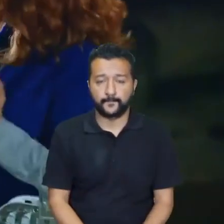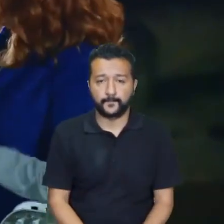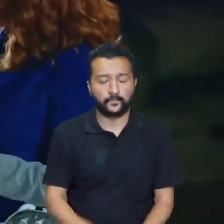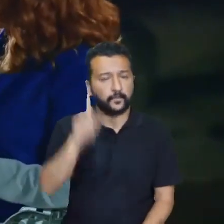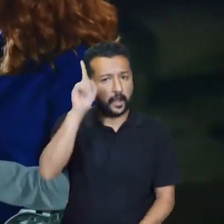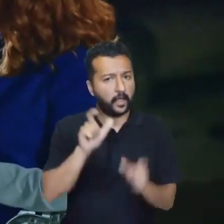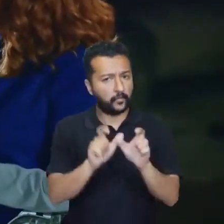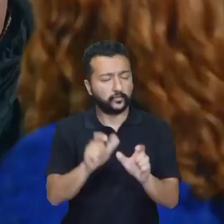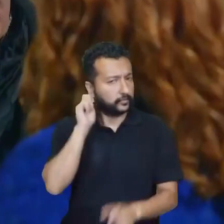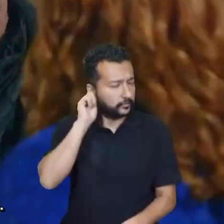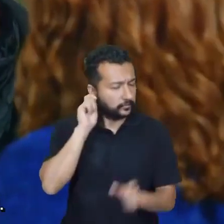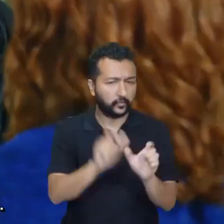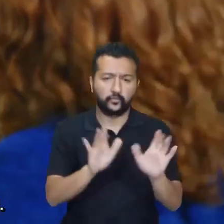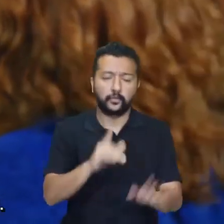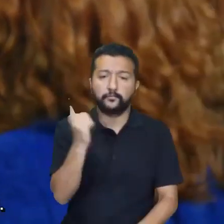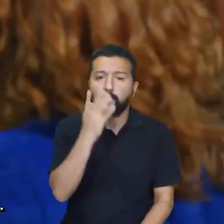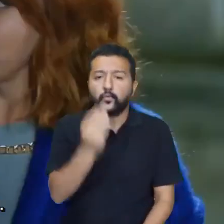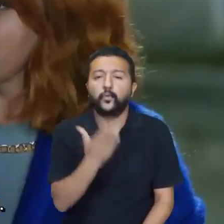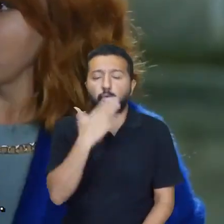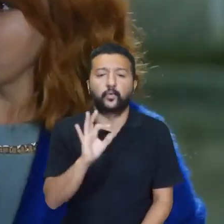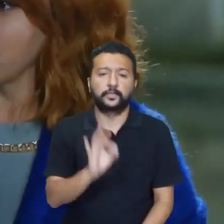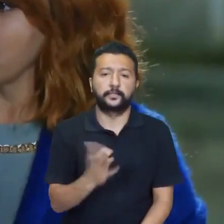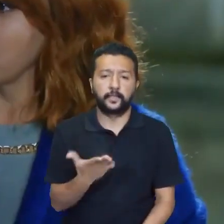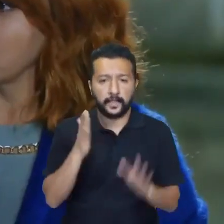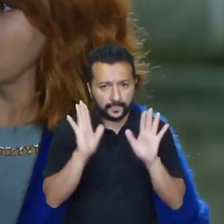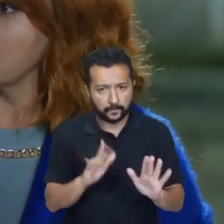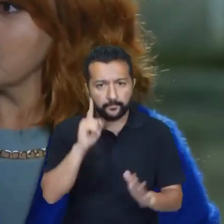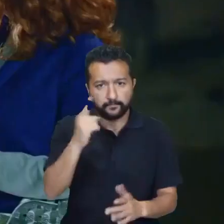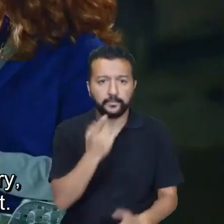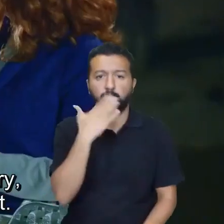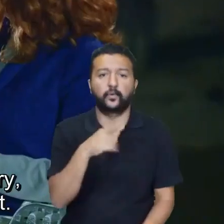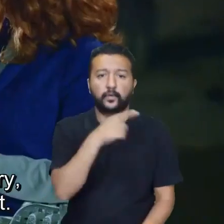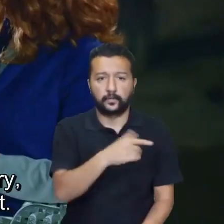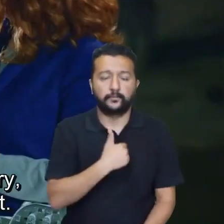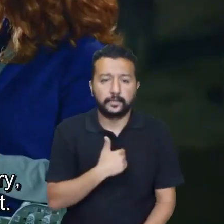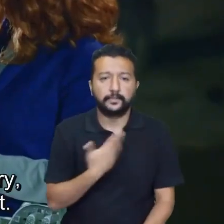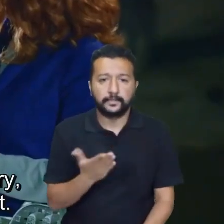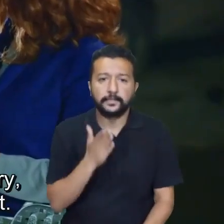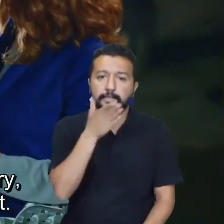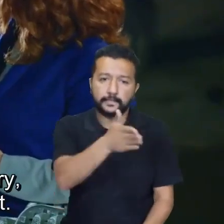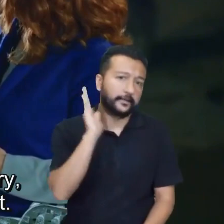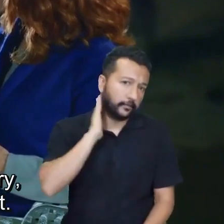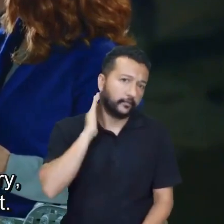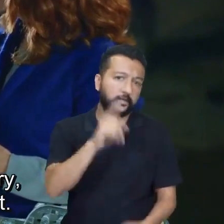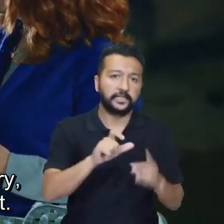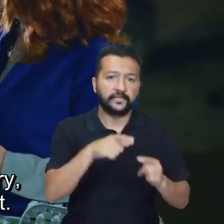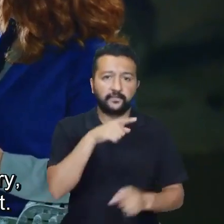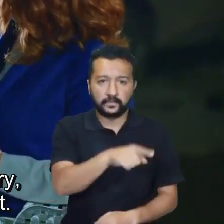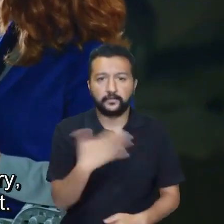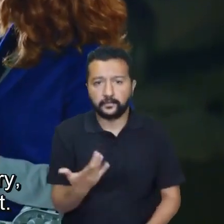çekti. Allah korusun. Ya bir şey olduğu yok zaten. Tamam, ortada bir şey yok. Yani ben gittik notere,